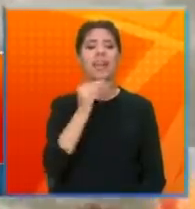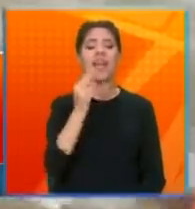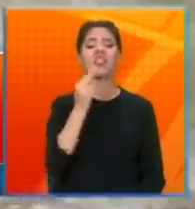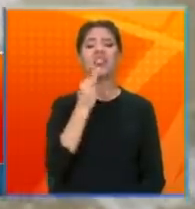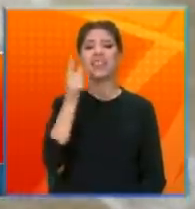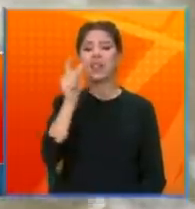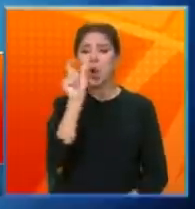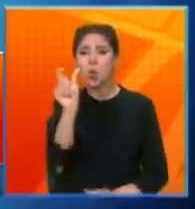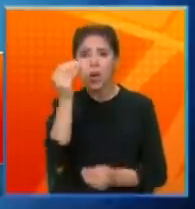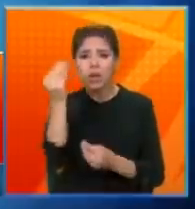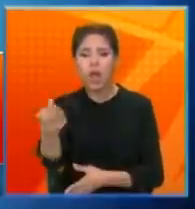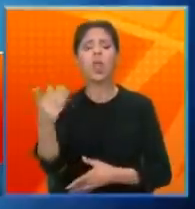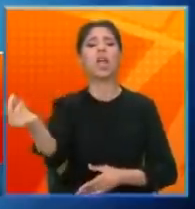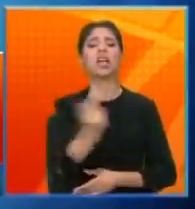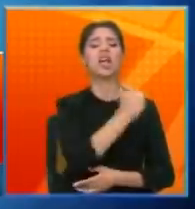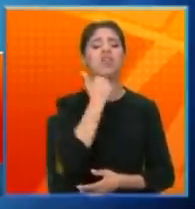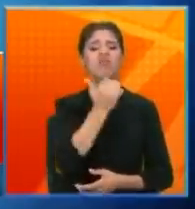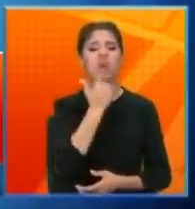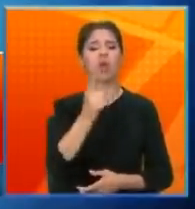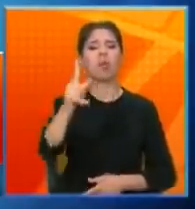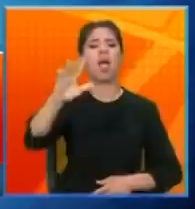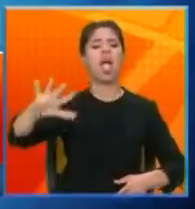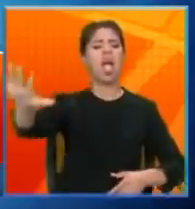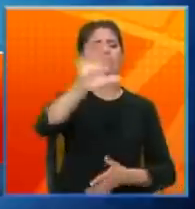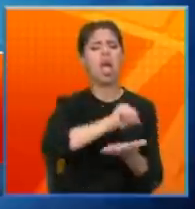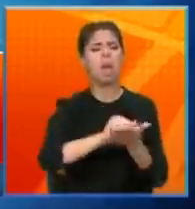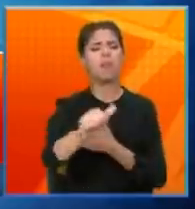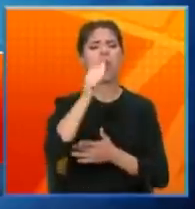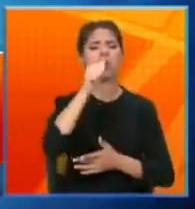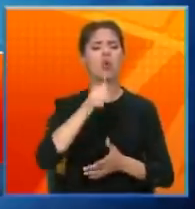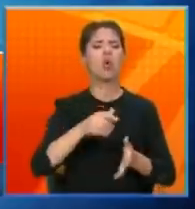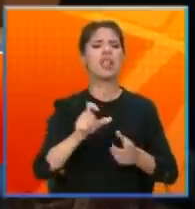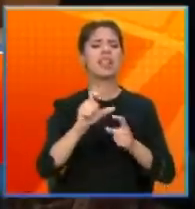uyardı ama kaçacak fırsatları olmadı. Hepsi birden sele kapıldı.